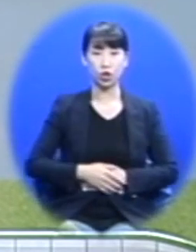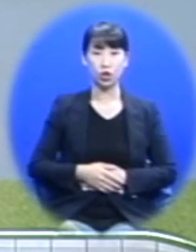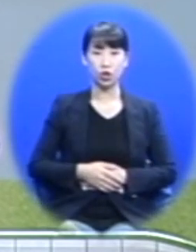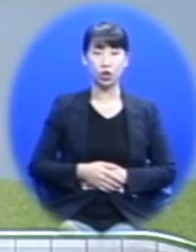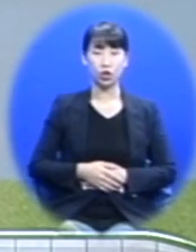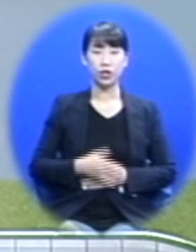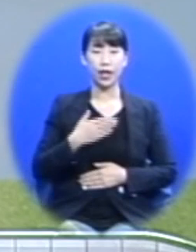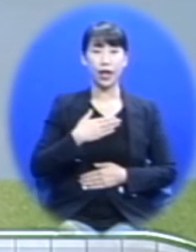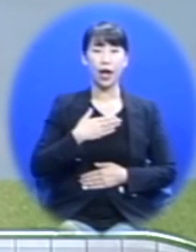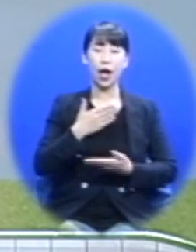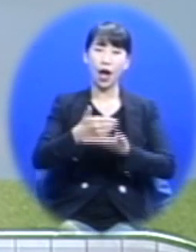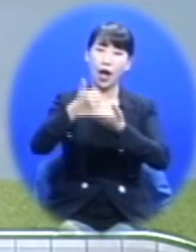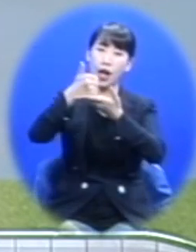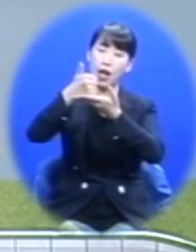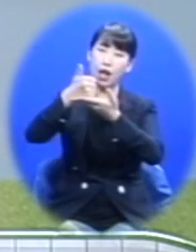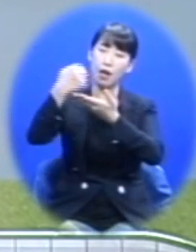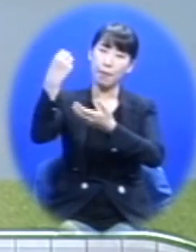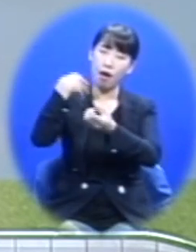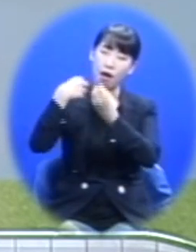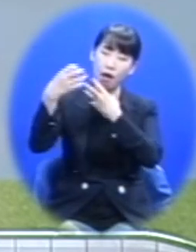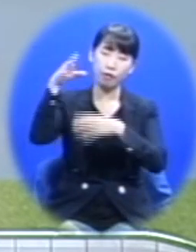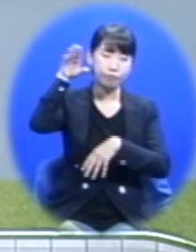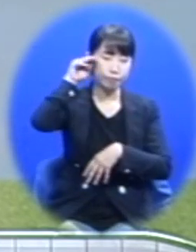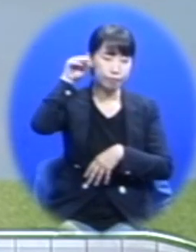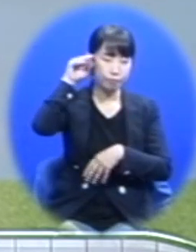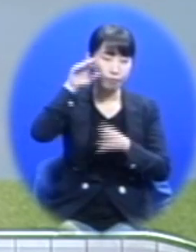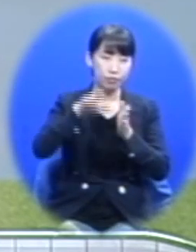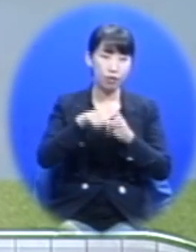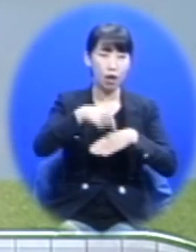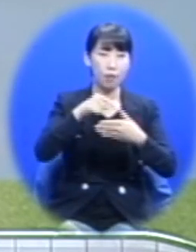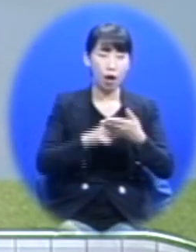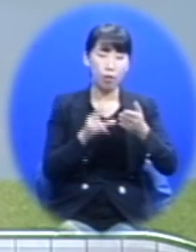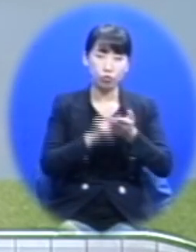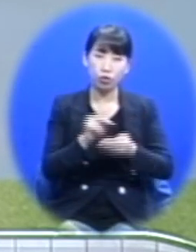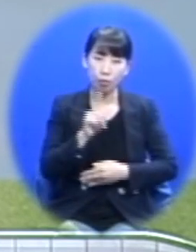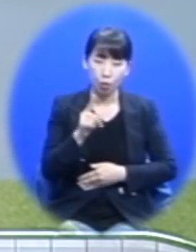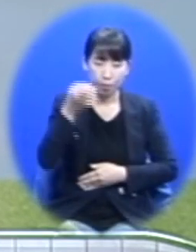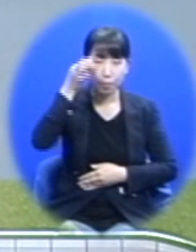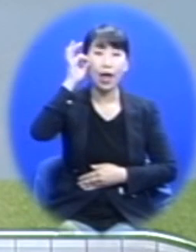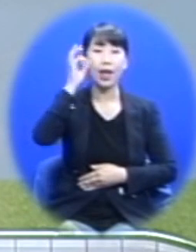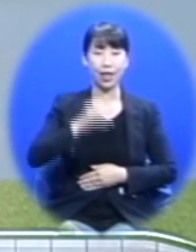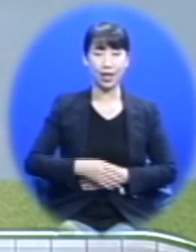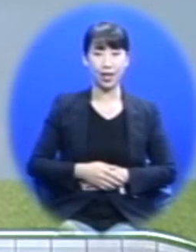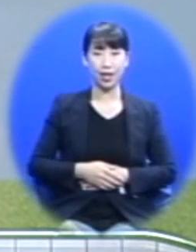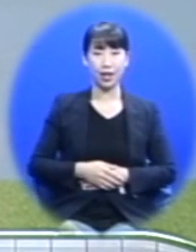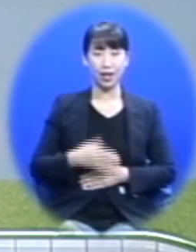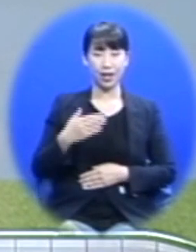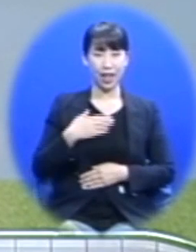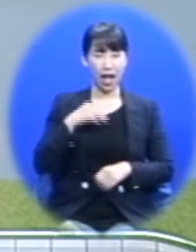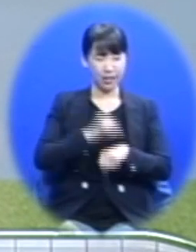제가 주님의 말씀을 들으면서 내 안에 뭐가 문제가 생긴 건지를 알았어요. 그것은 잘하려고